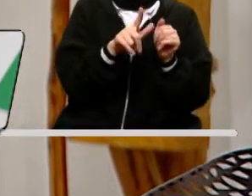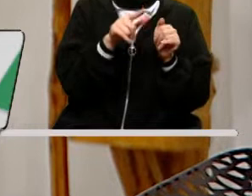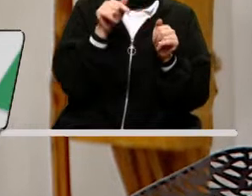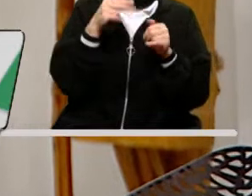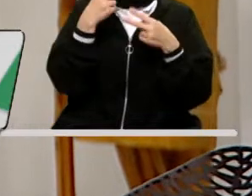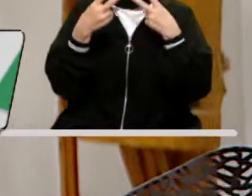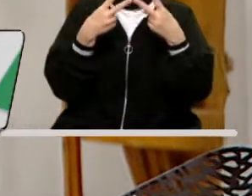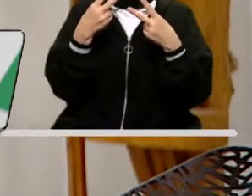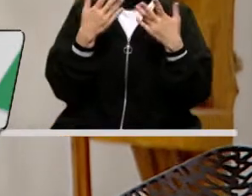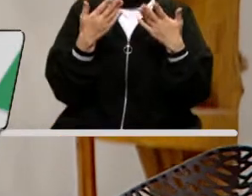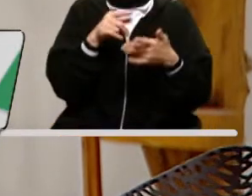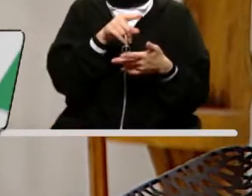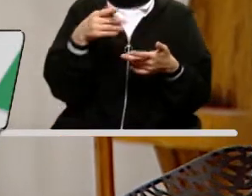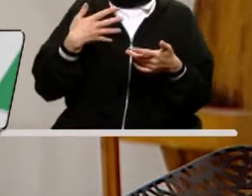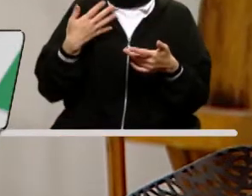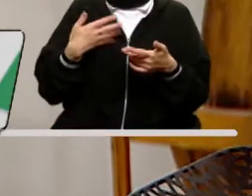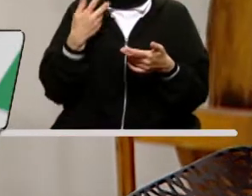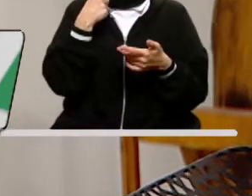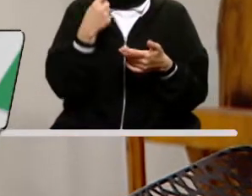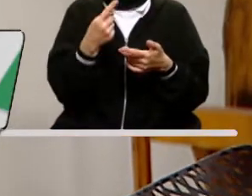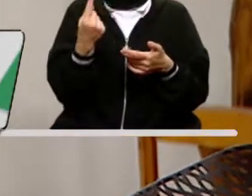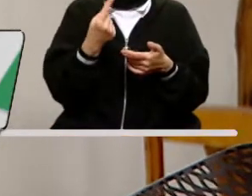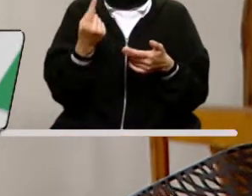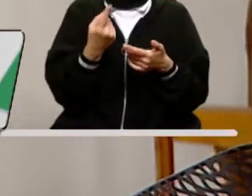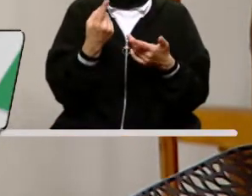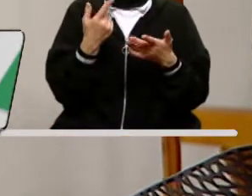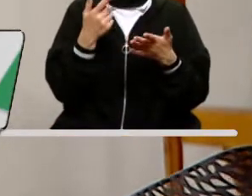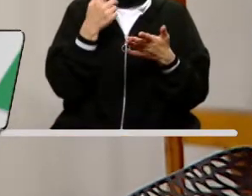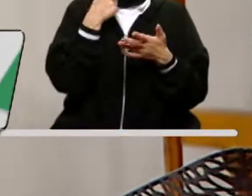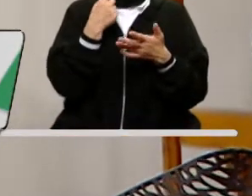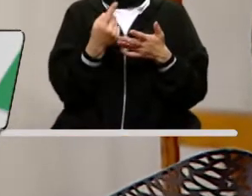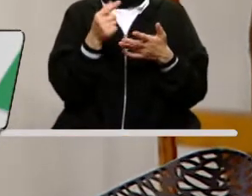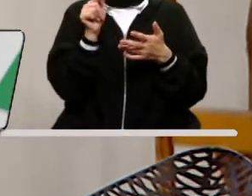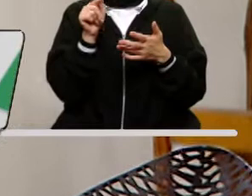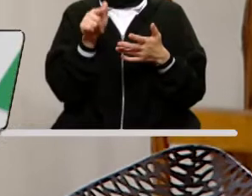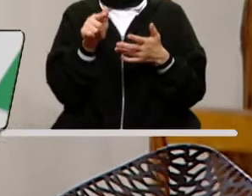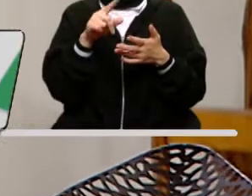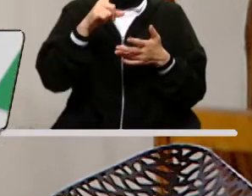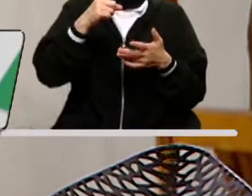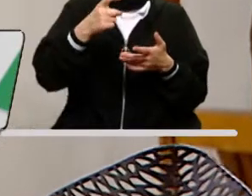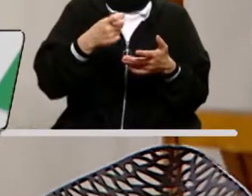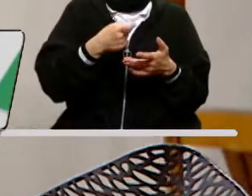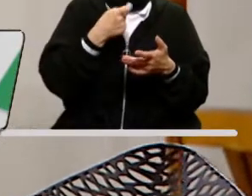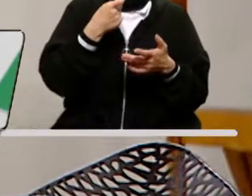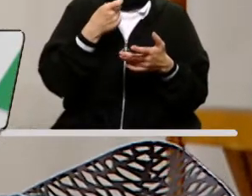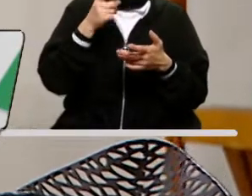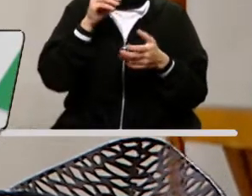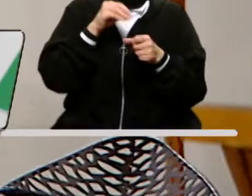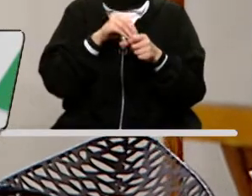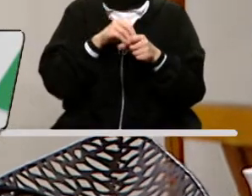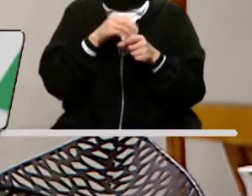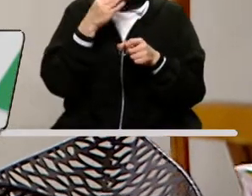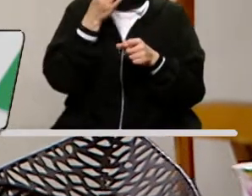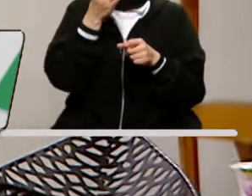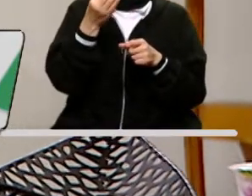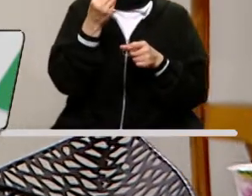merakın altını çizdiniz ve bir şeye daha parmak bastınız ki o da hani keşfetmesine izin vermek çocuğun. O da merakla belki çok ilişkili ama